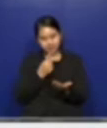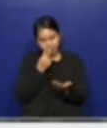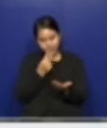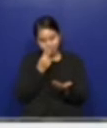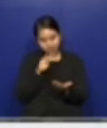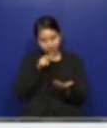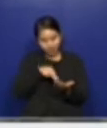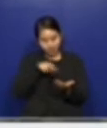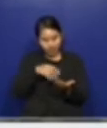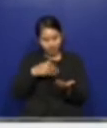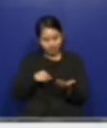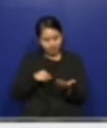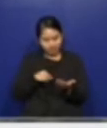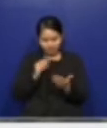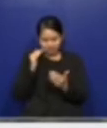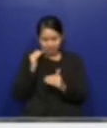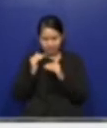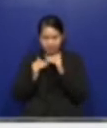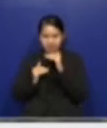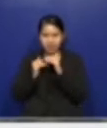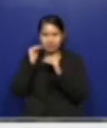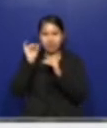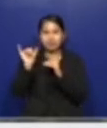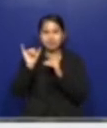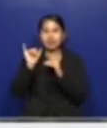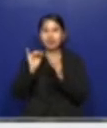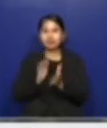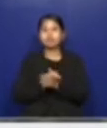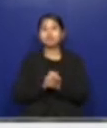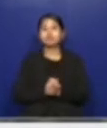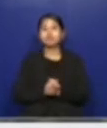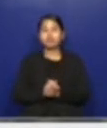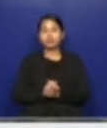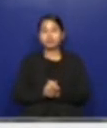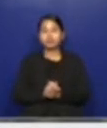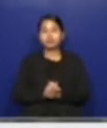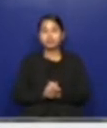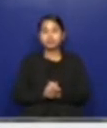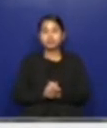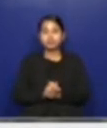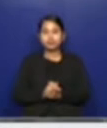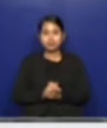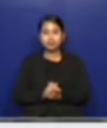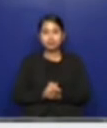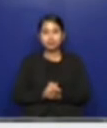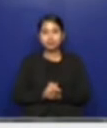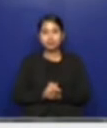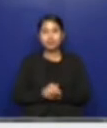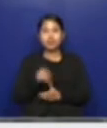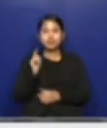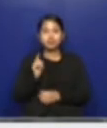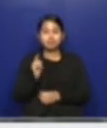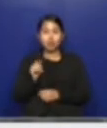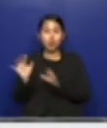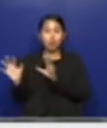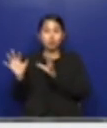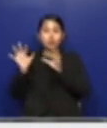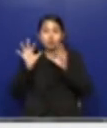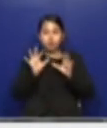ก็ยังไม่เห็นอะไรคืบหน้าเอาเป็นลายๆไปว่าความจริงท่านมารายงานมาแ